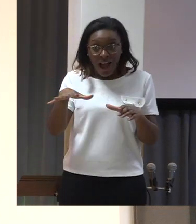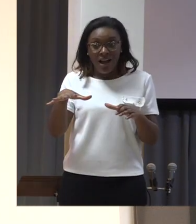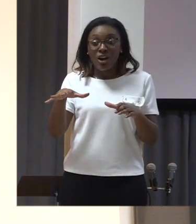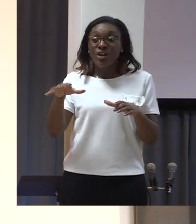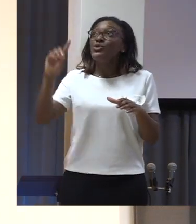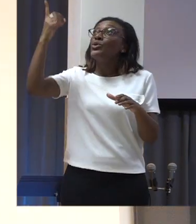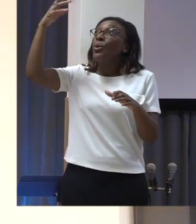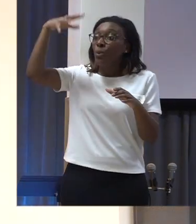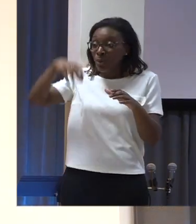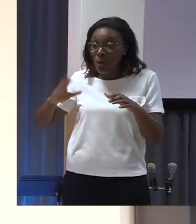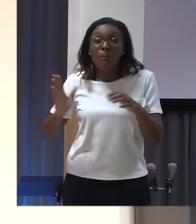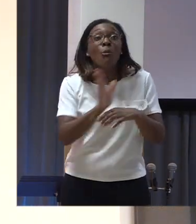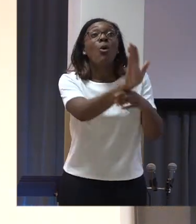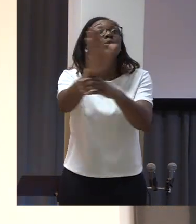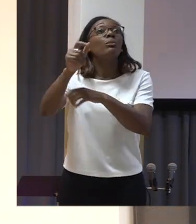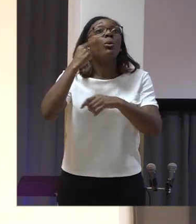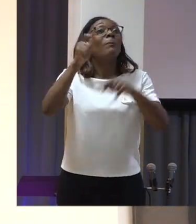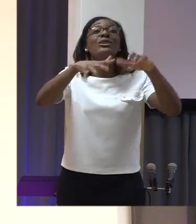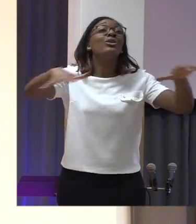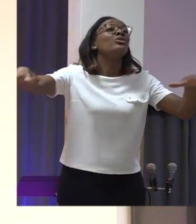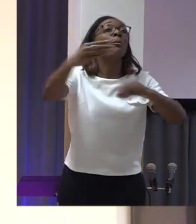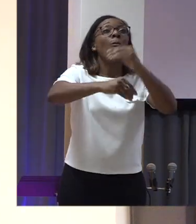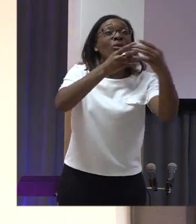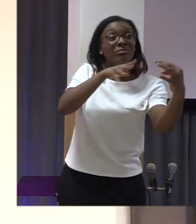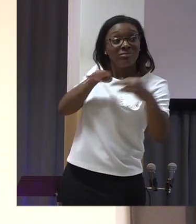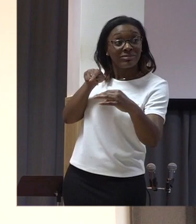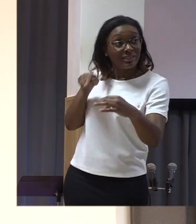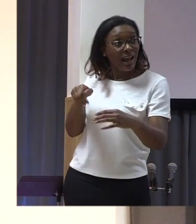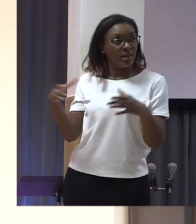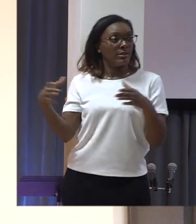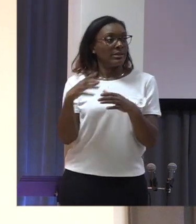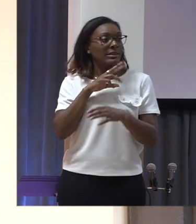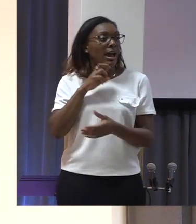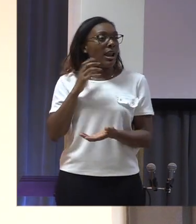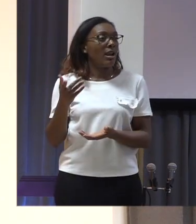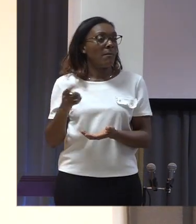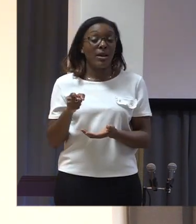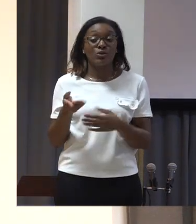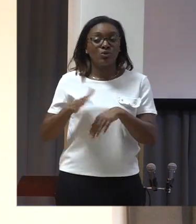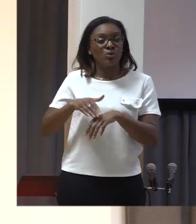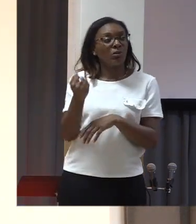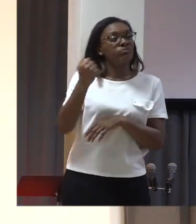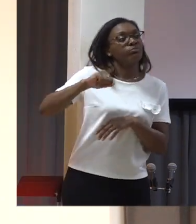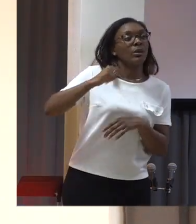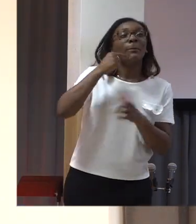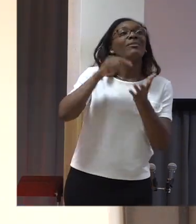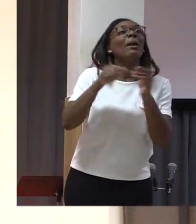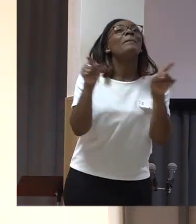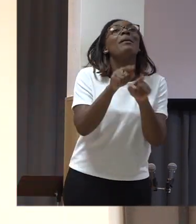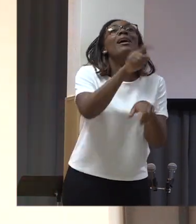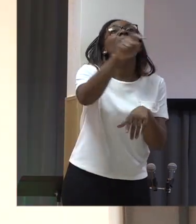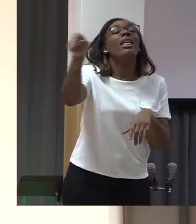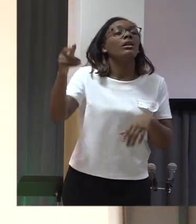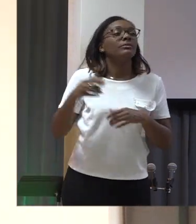Il en est de même de nous, nous sommes tentés de vivre comme les autres, vu que le monde est influençable. Mais Paul nous exhorte de ne